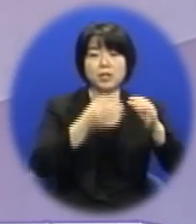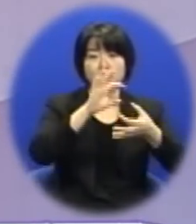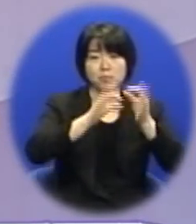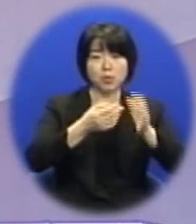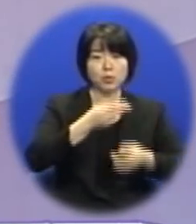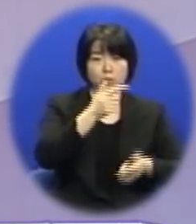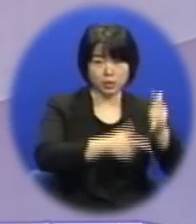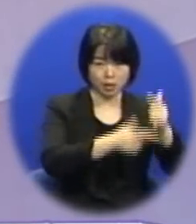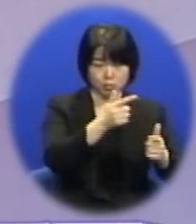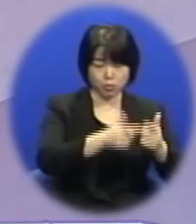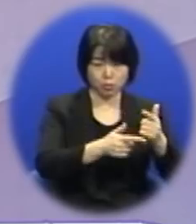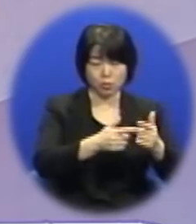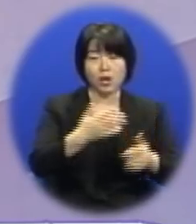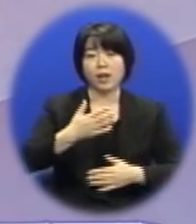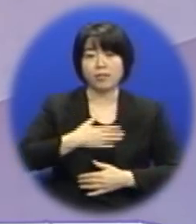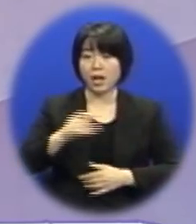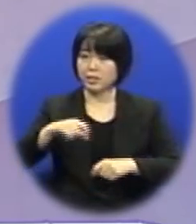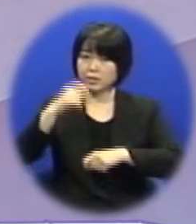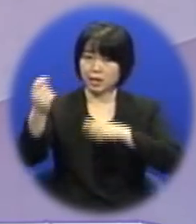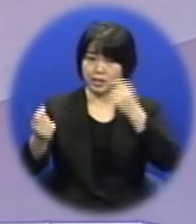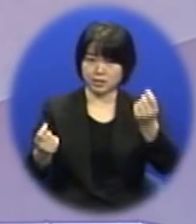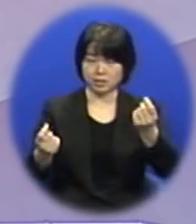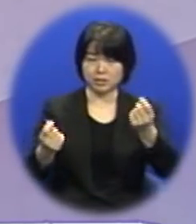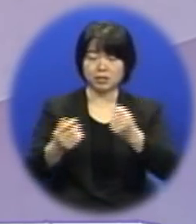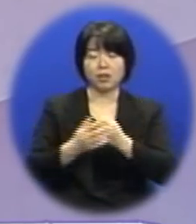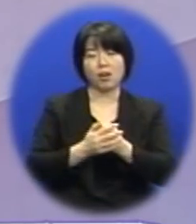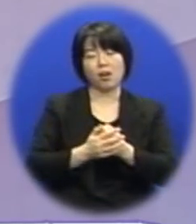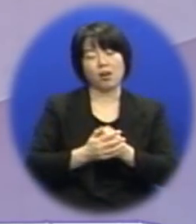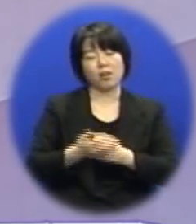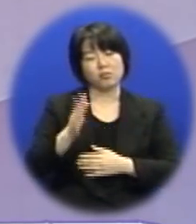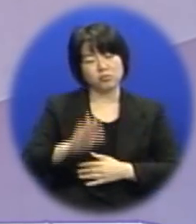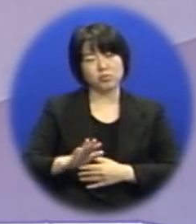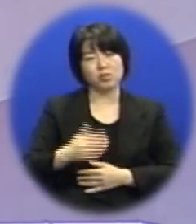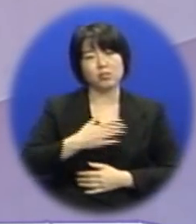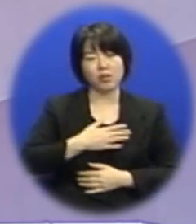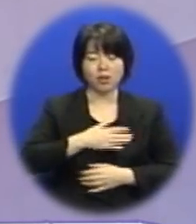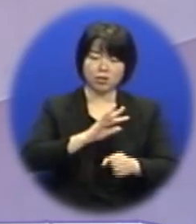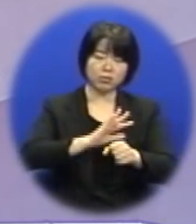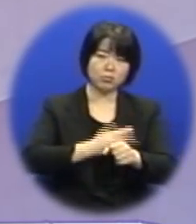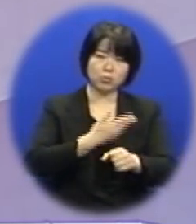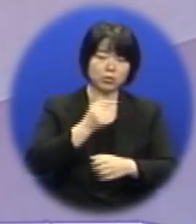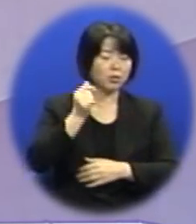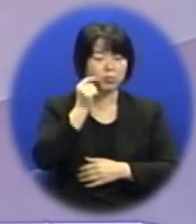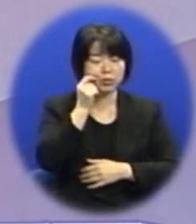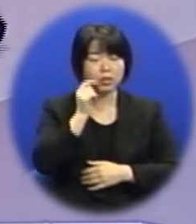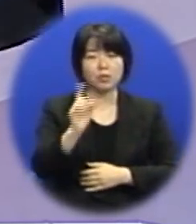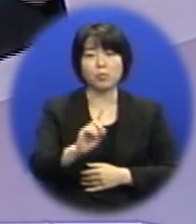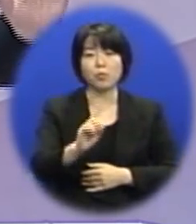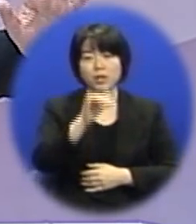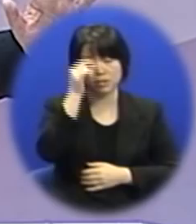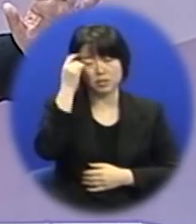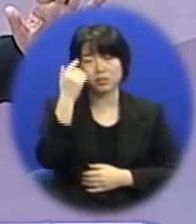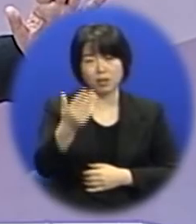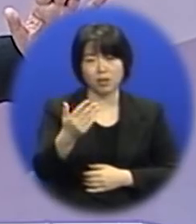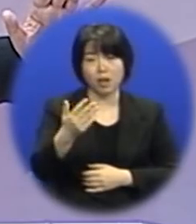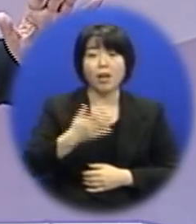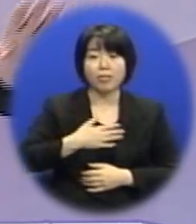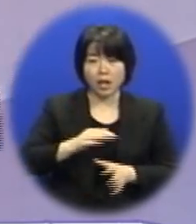뿐인, 아, 내가 도대체 못해요, 힘들어요 할 게 뭐 있어. 주님이 나를 통해서 그냥 다 하실